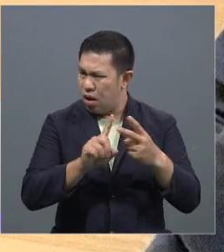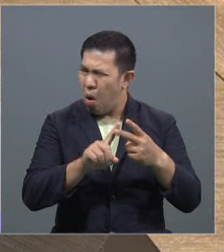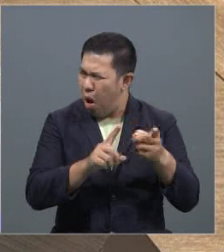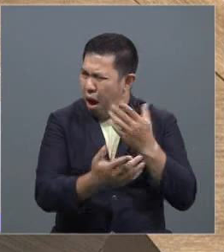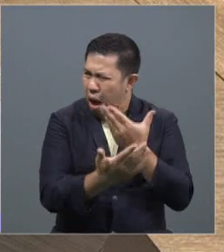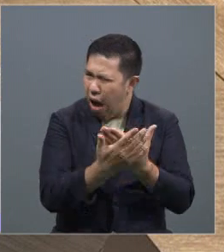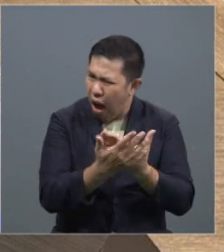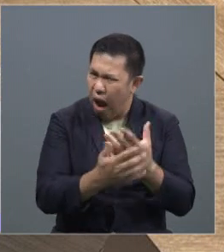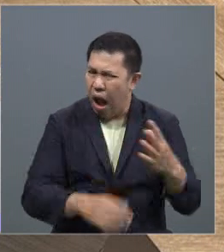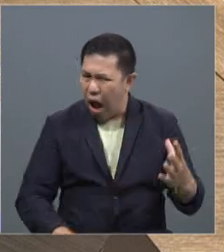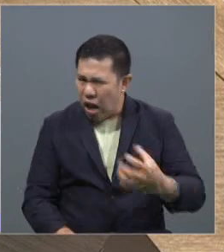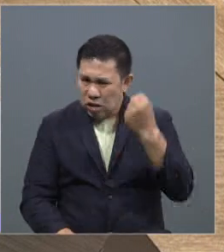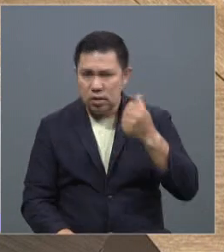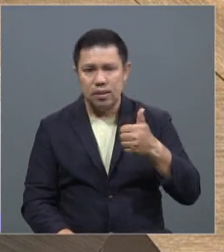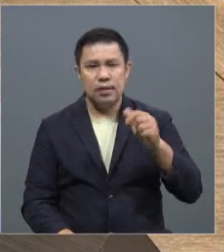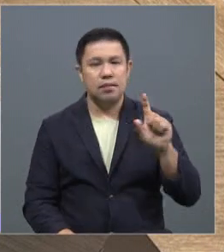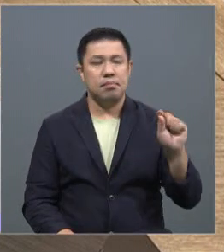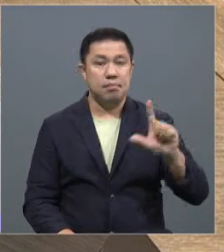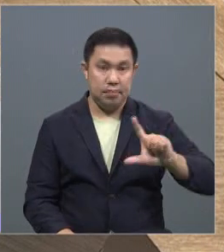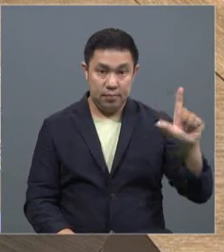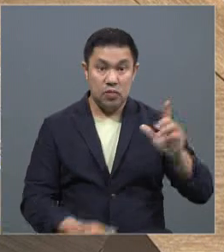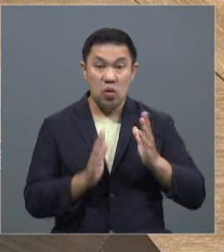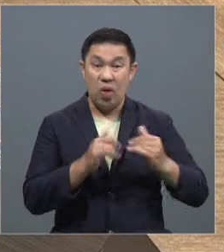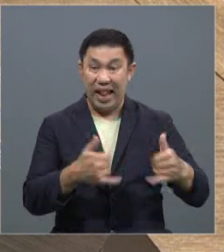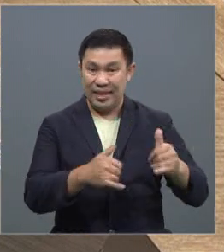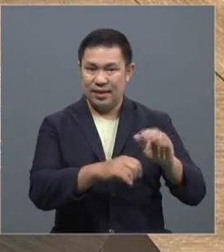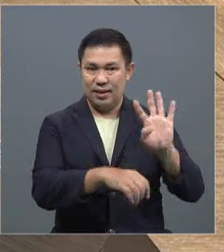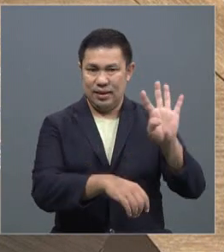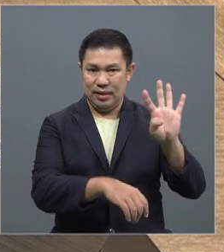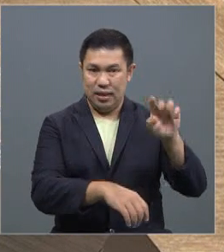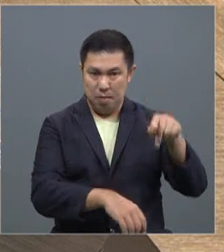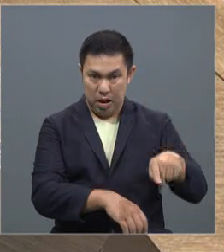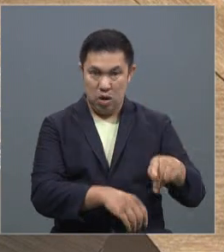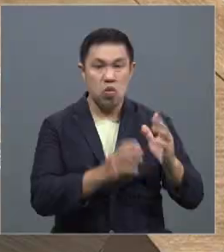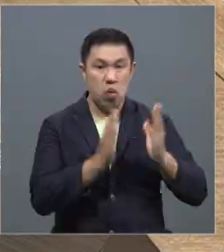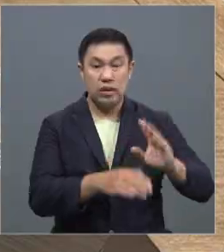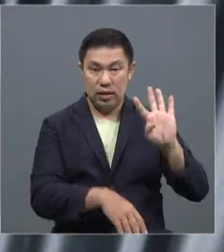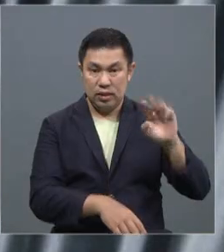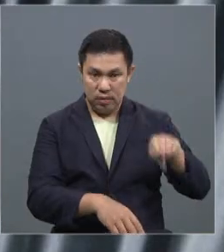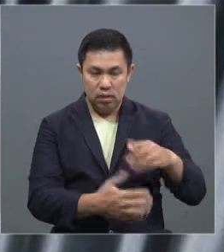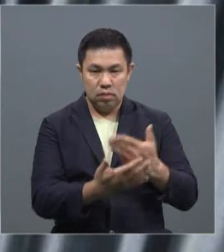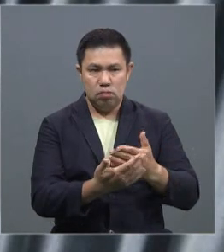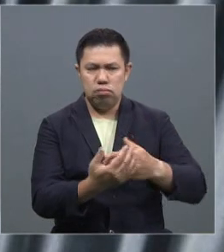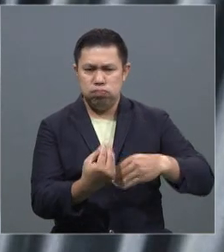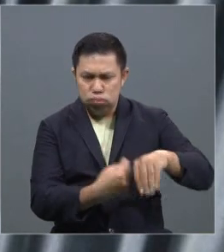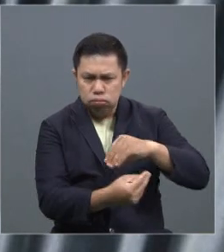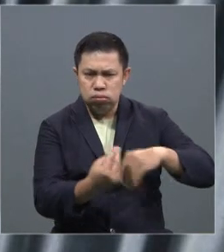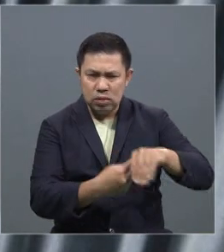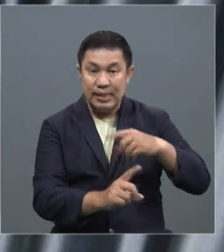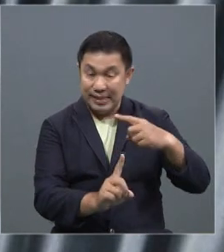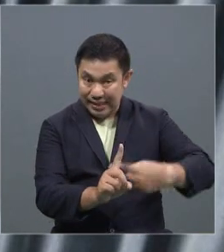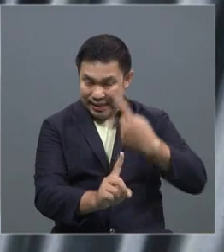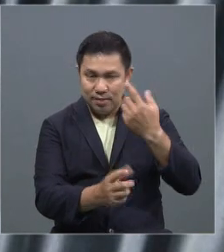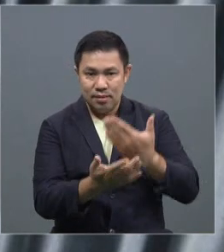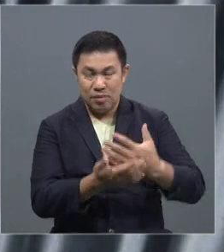ของกลางและทรัพย์สิน 20ล้านมีผู้เล่นกว่า 4,0004,000คนนะคะะเงินหมุนเวียนเดือนละนะคะคุณผู้